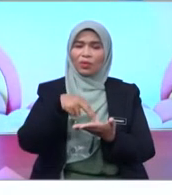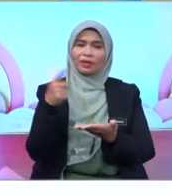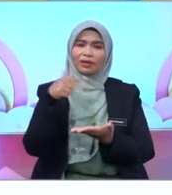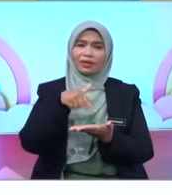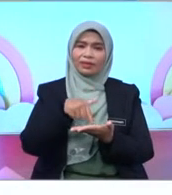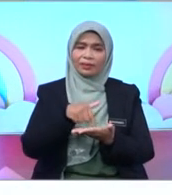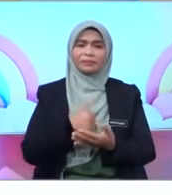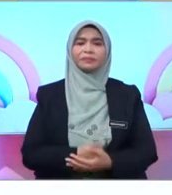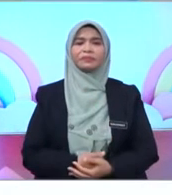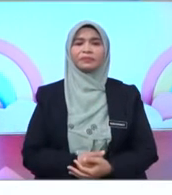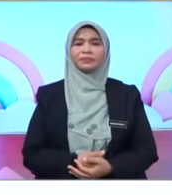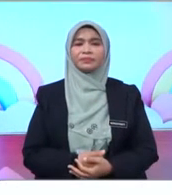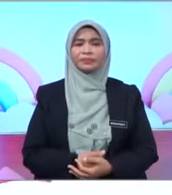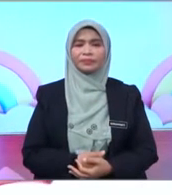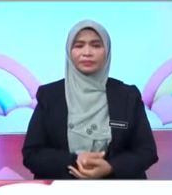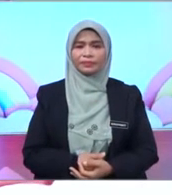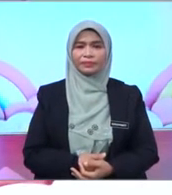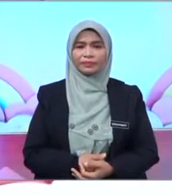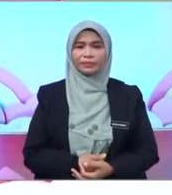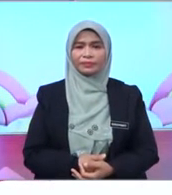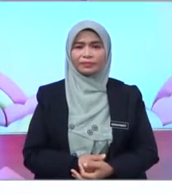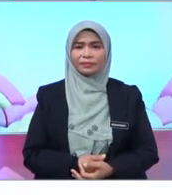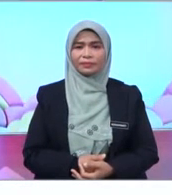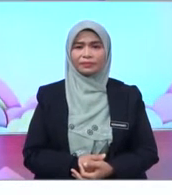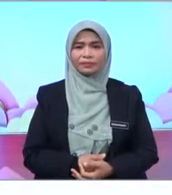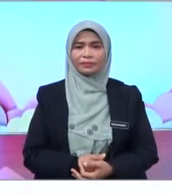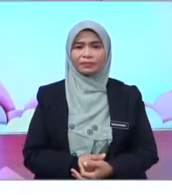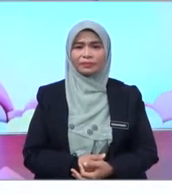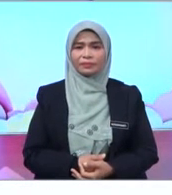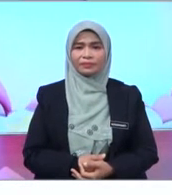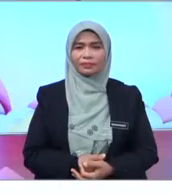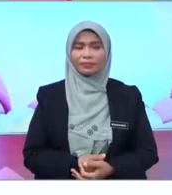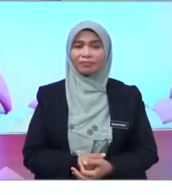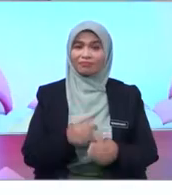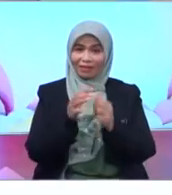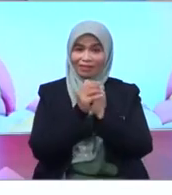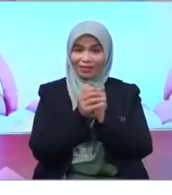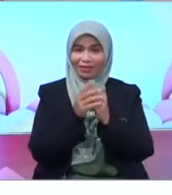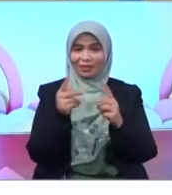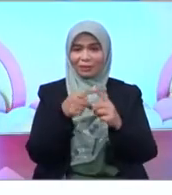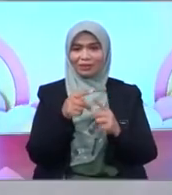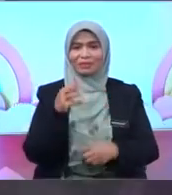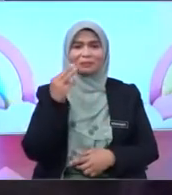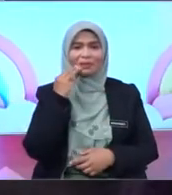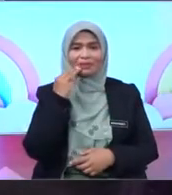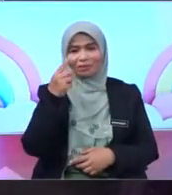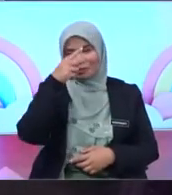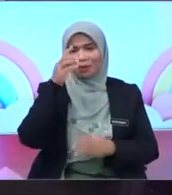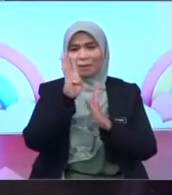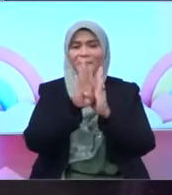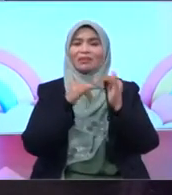patoya nah hai oke tanya Mira Mira by menjawab